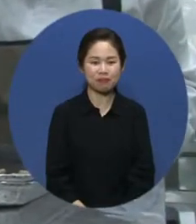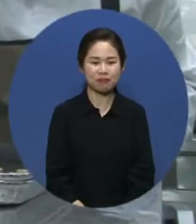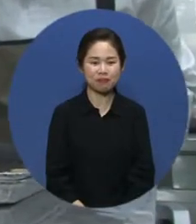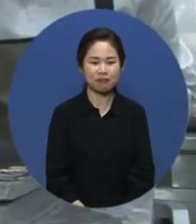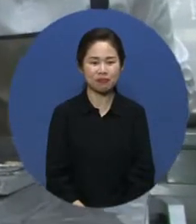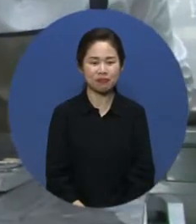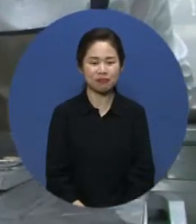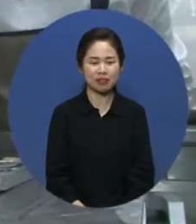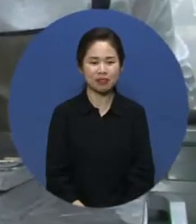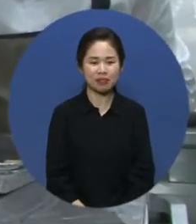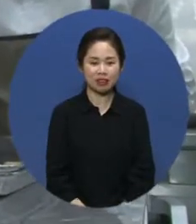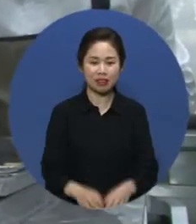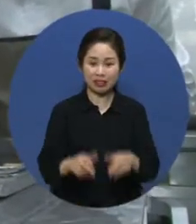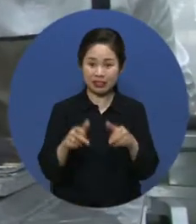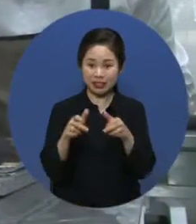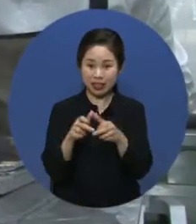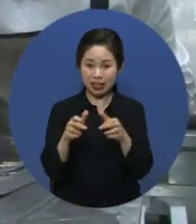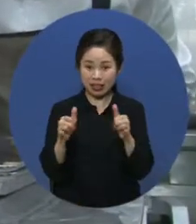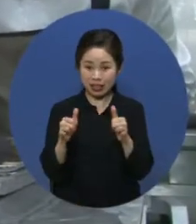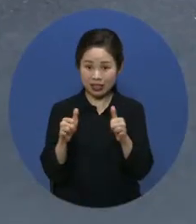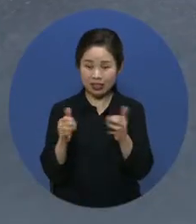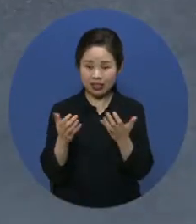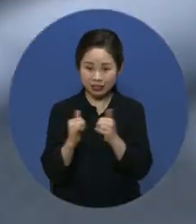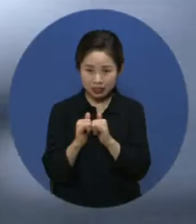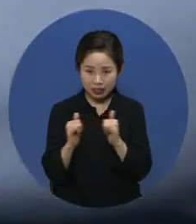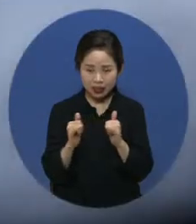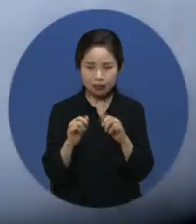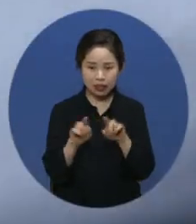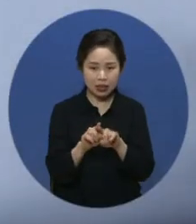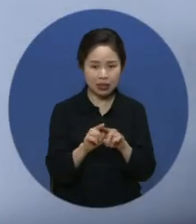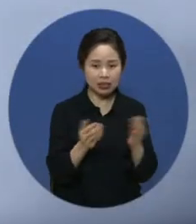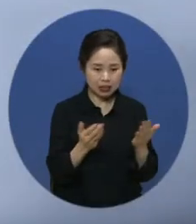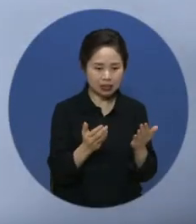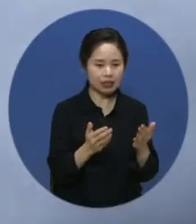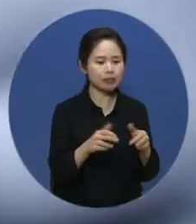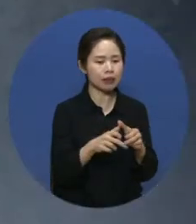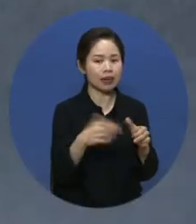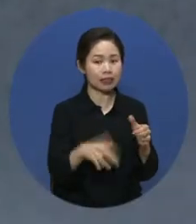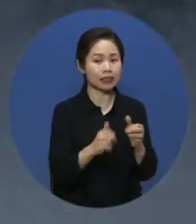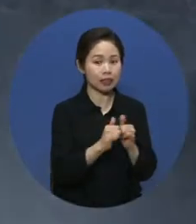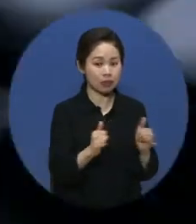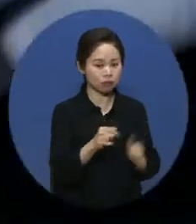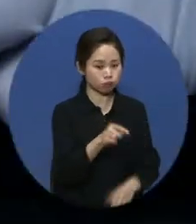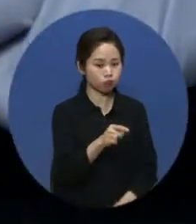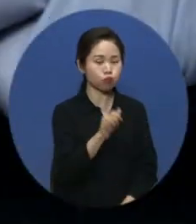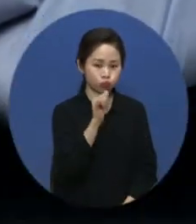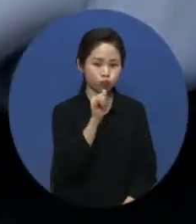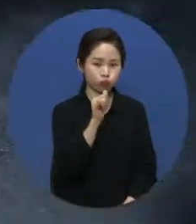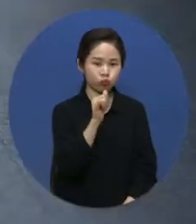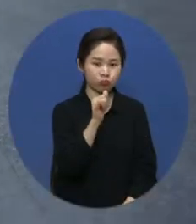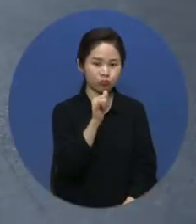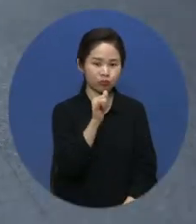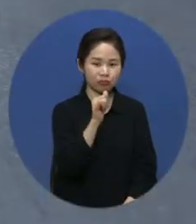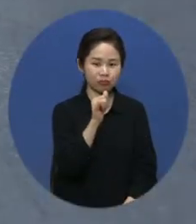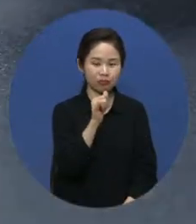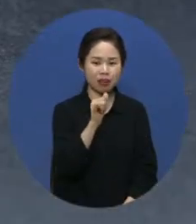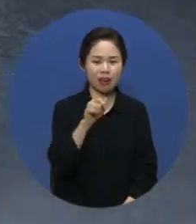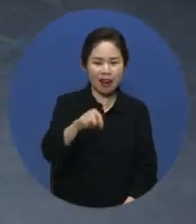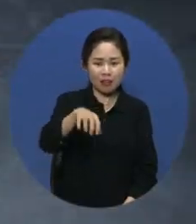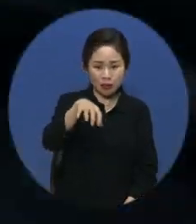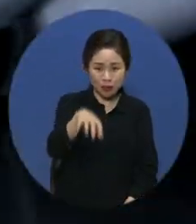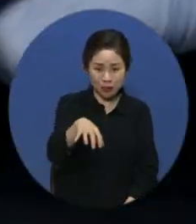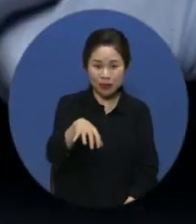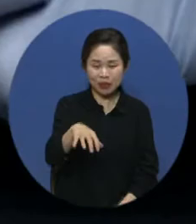장애인 근로자와 함께 작업하는 비장애인 근로자들도 눈에 띄었는데요. 한 공간에서 지내면서